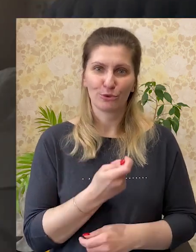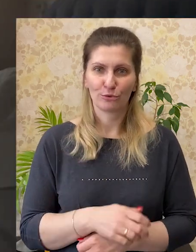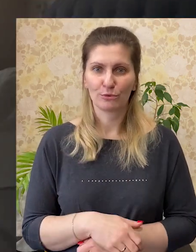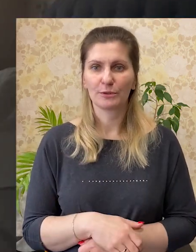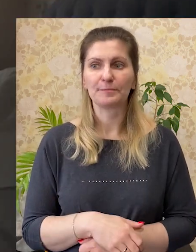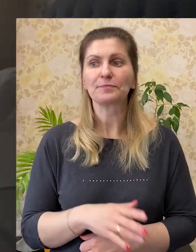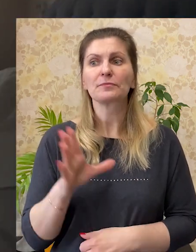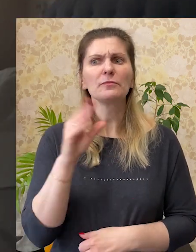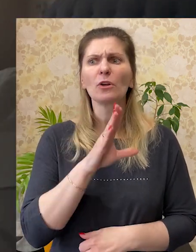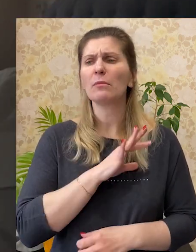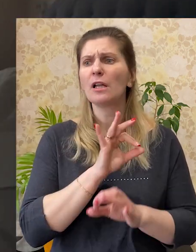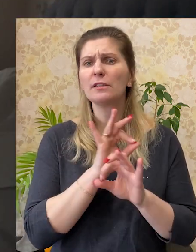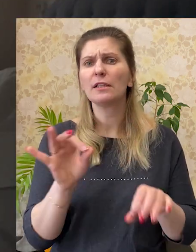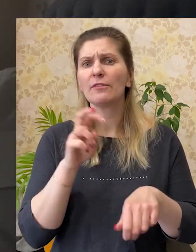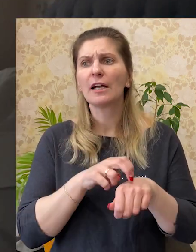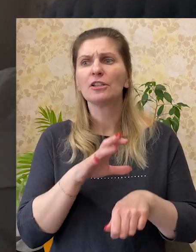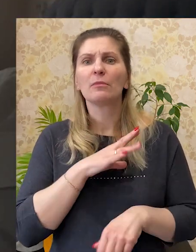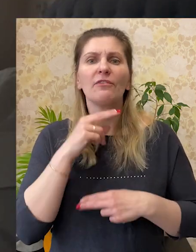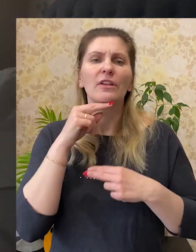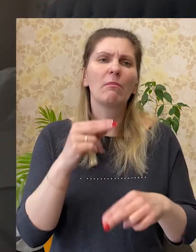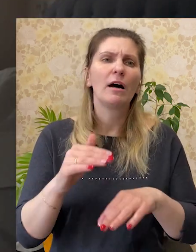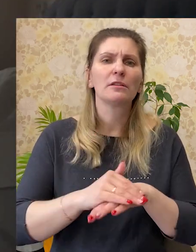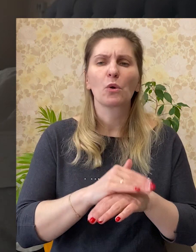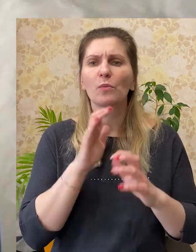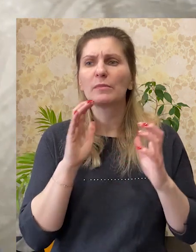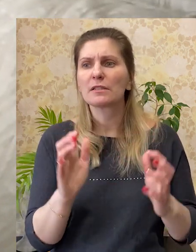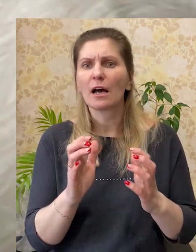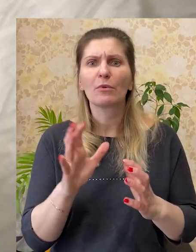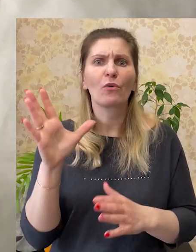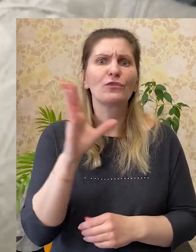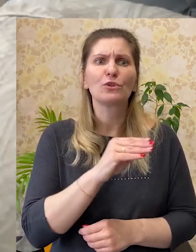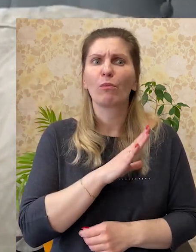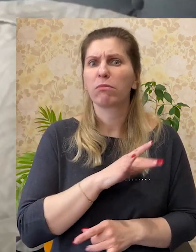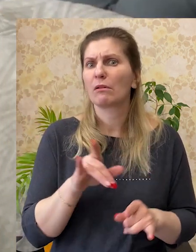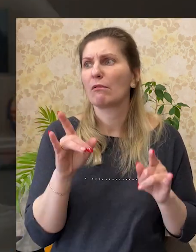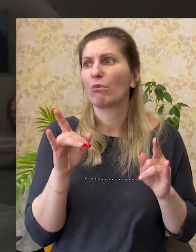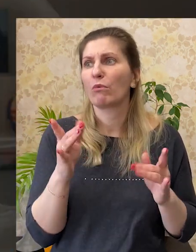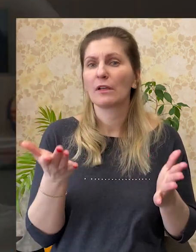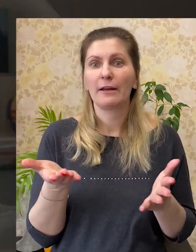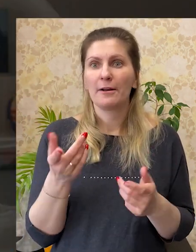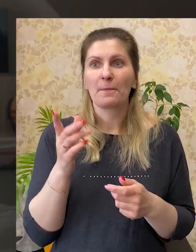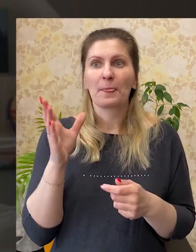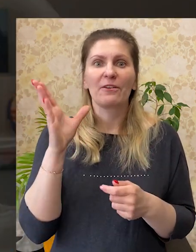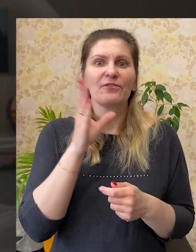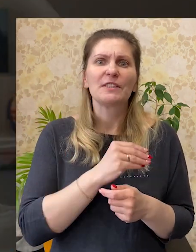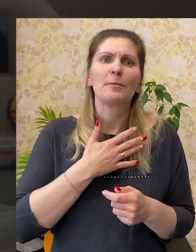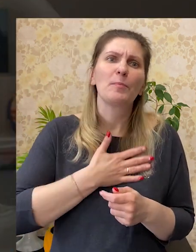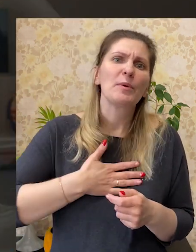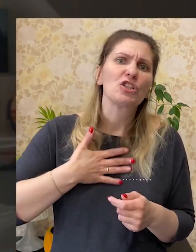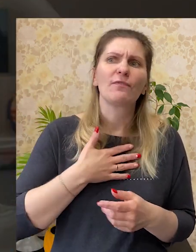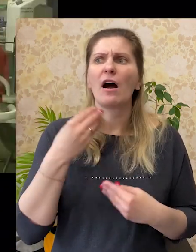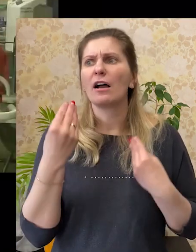отлично было. Врачи очень добрые, такие внимательные и такие заботливые. Все вообще было круто. И они как бы очень сопереживали